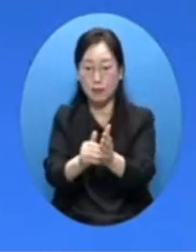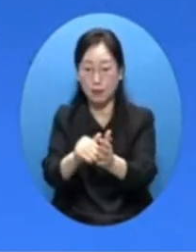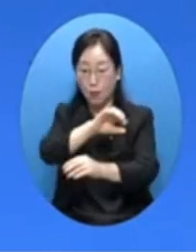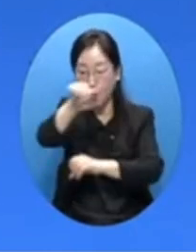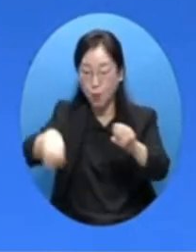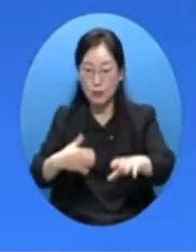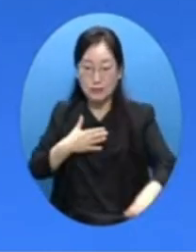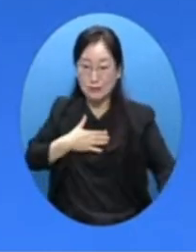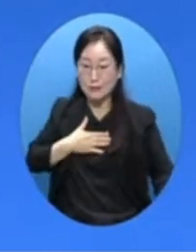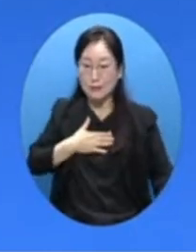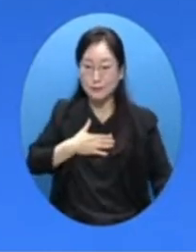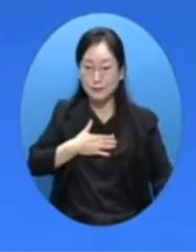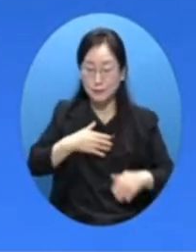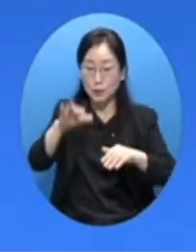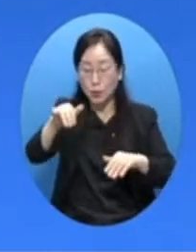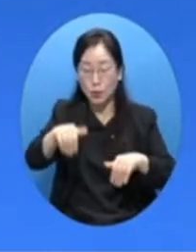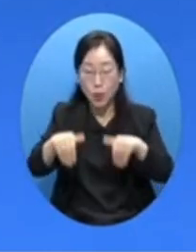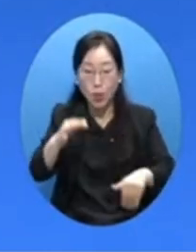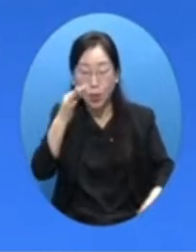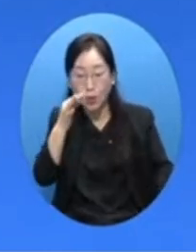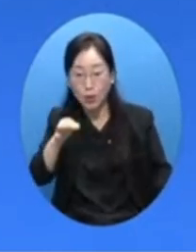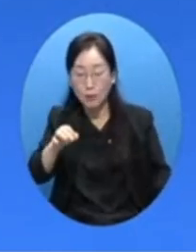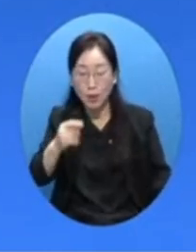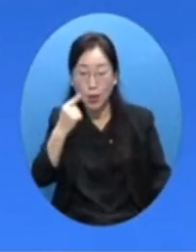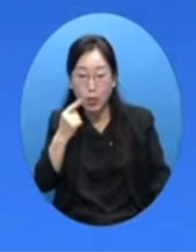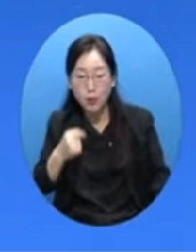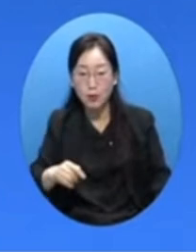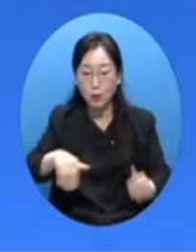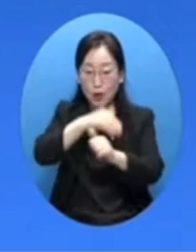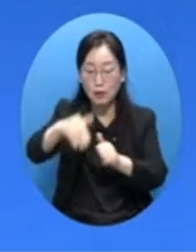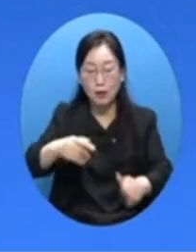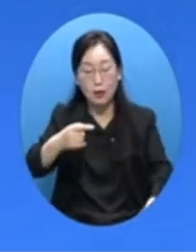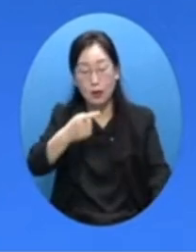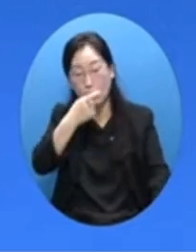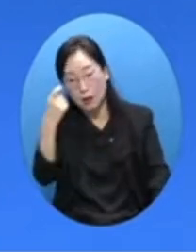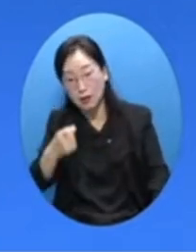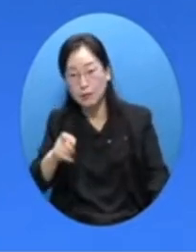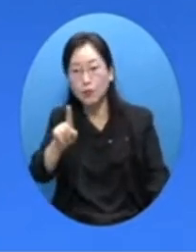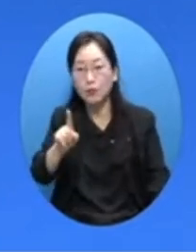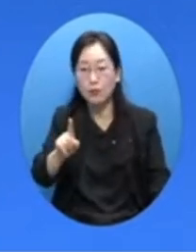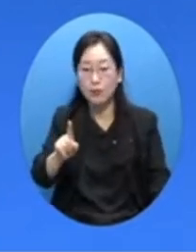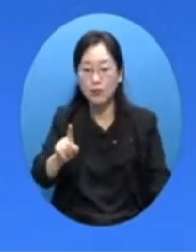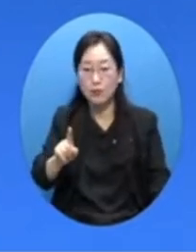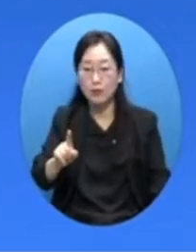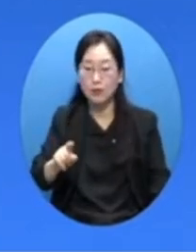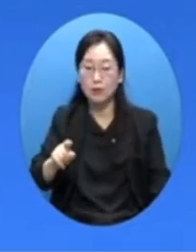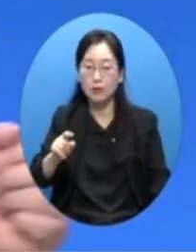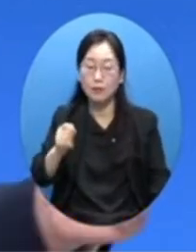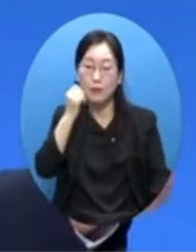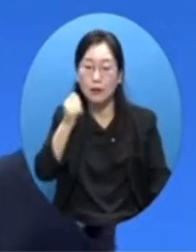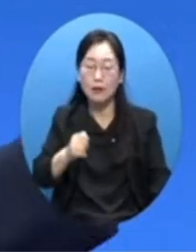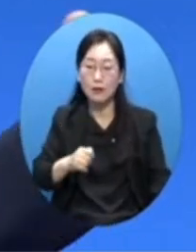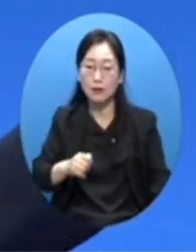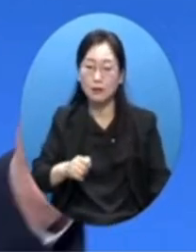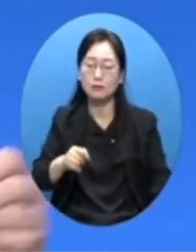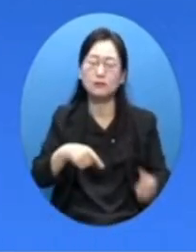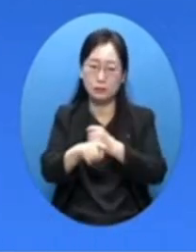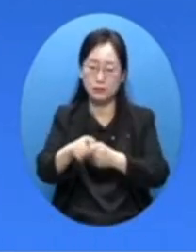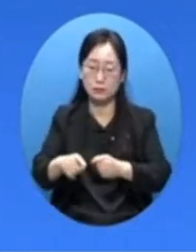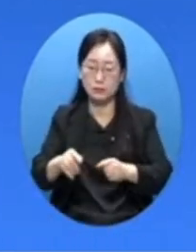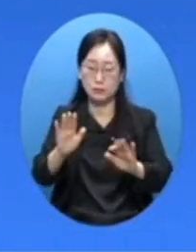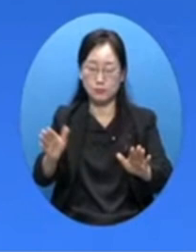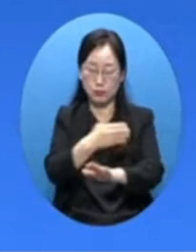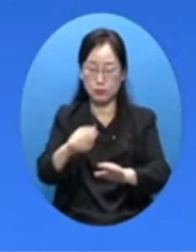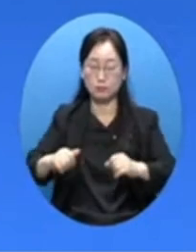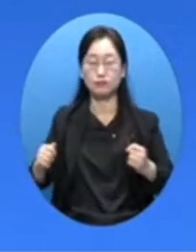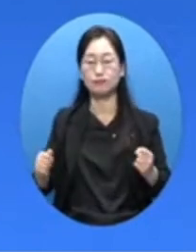감정의 노예가 되고 물질의 노예가 되고 환경의 노예가 되면 우리 스스로 자기 자신이 무너지는 것입니다. 여러분, 이제부터는 가슴을 당당히 펴고